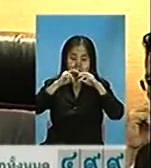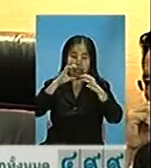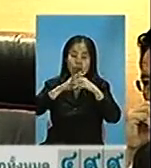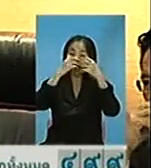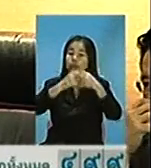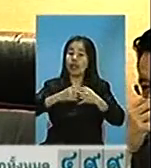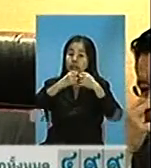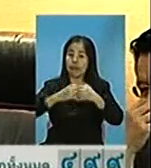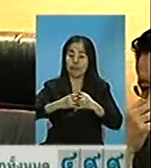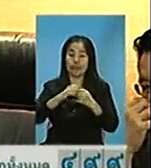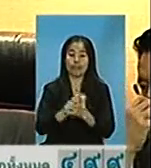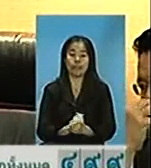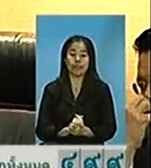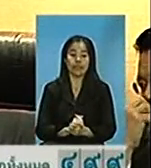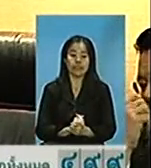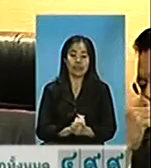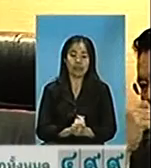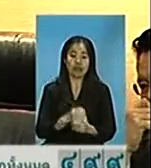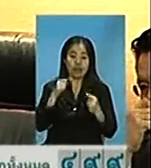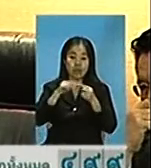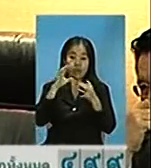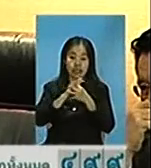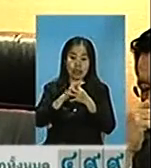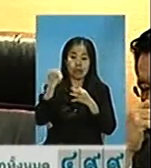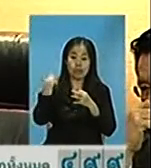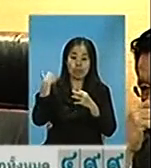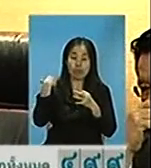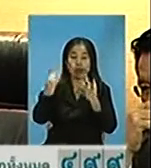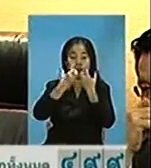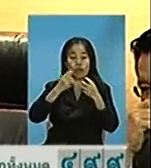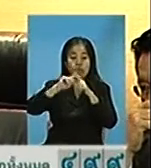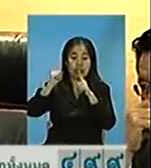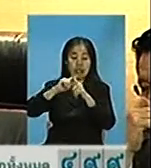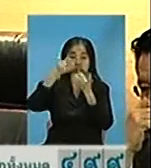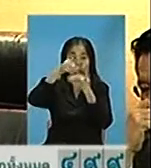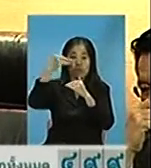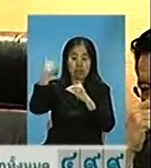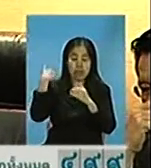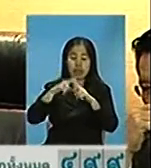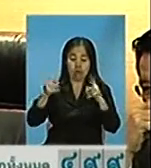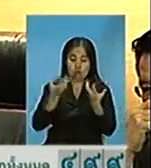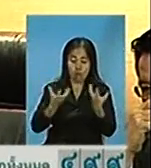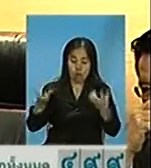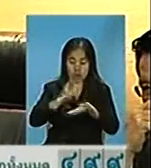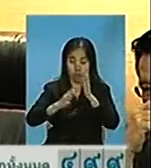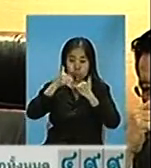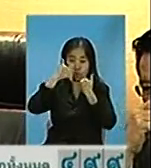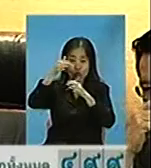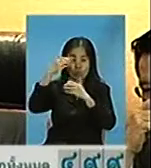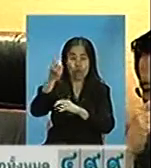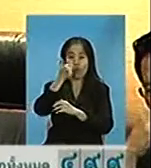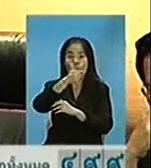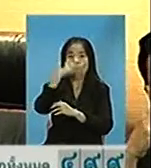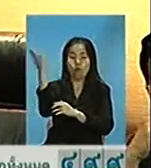ากขึ้นการส่งวัตถุดิบไปเสียเปรียบแต่ส่งผลิตภัณฑ์ไปนั้นเราได้เปรียบเพื่อ